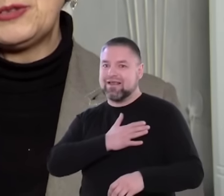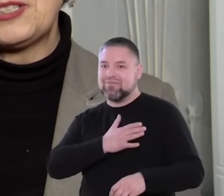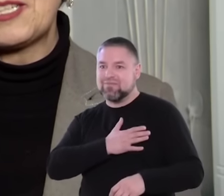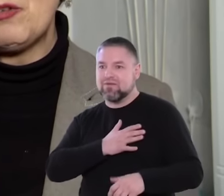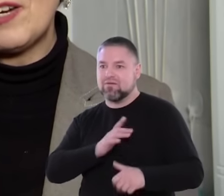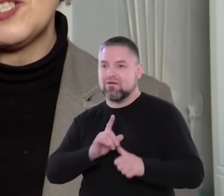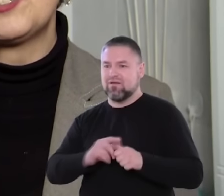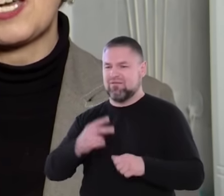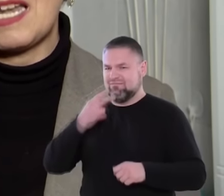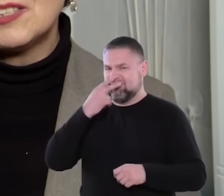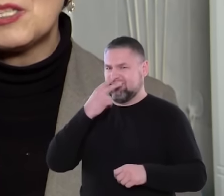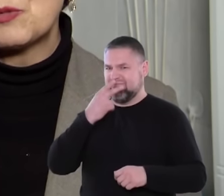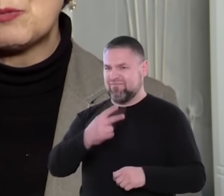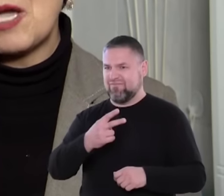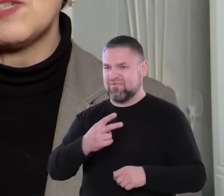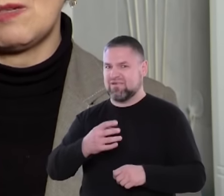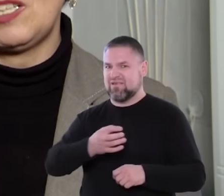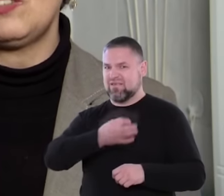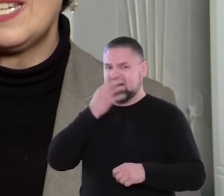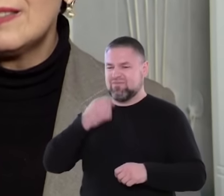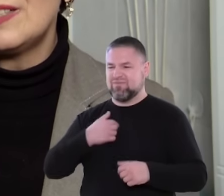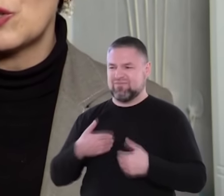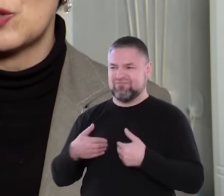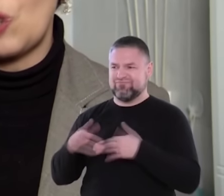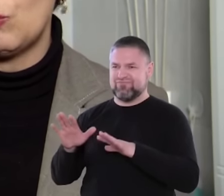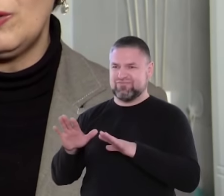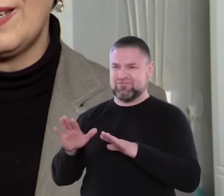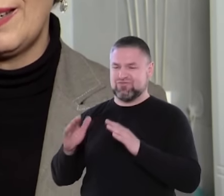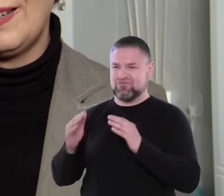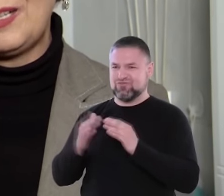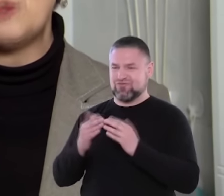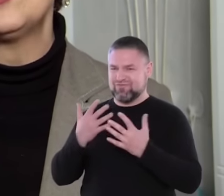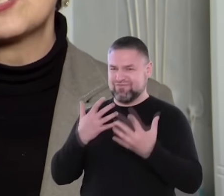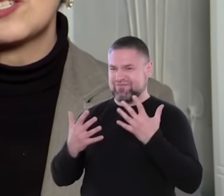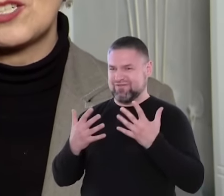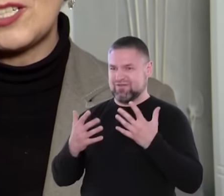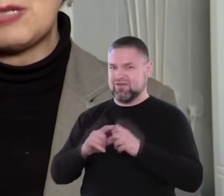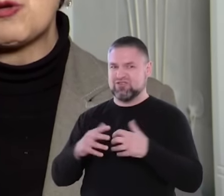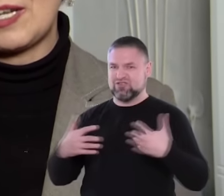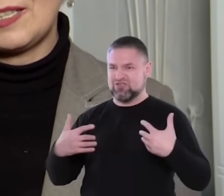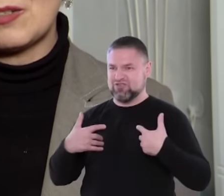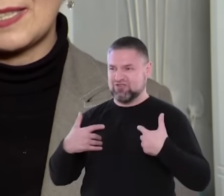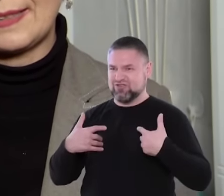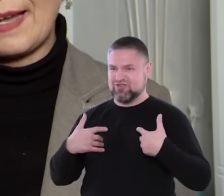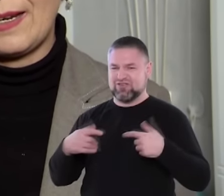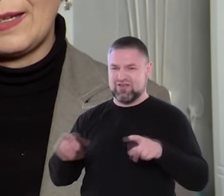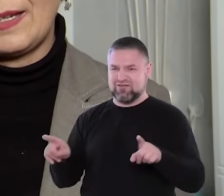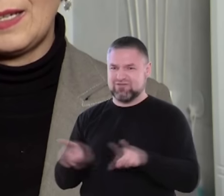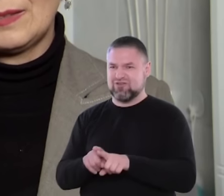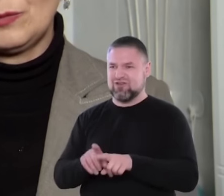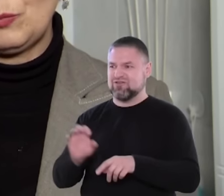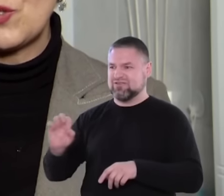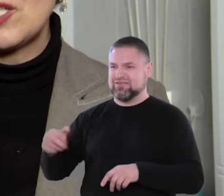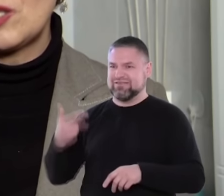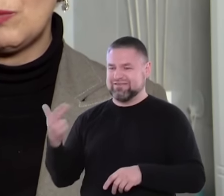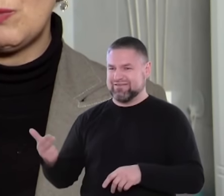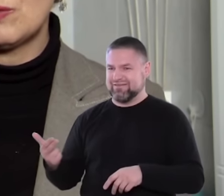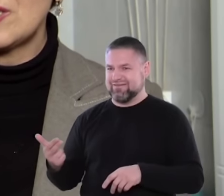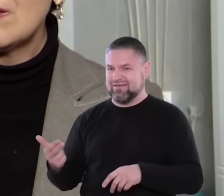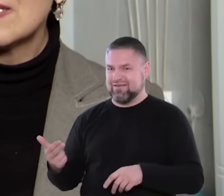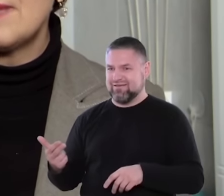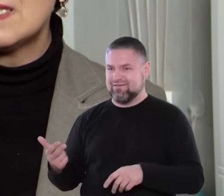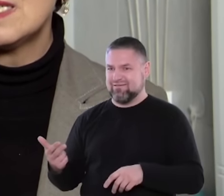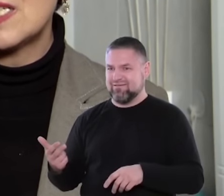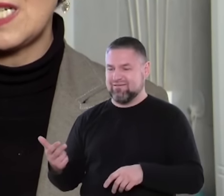ale trudno nie zauważyć, że chętnie pozbyłaby się mnie nie tylko z domu, ale również z życia jej ukochanego synka. No przykro mi,